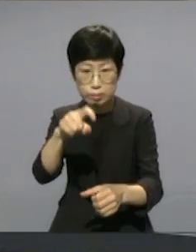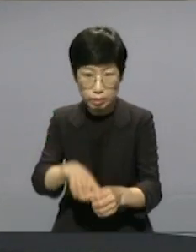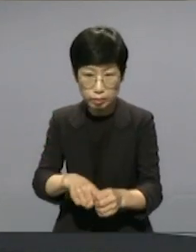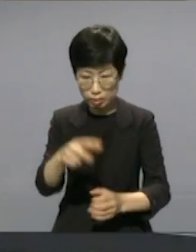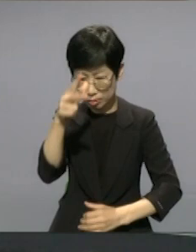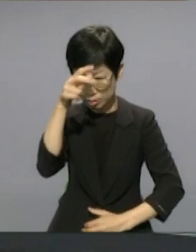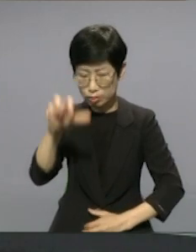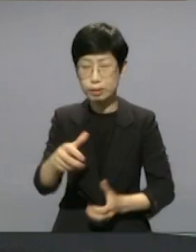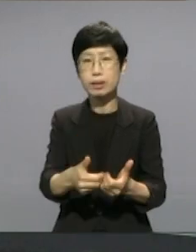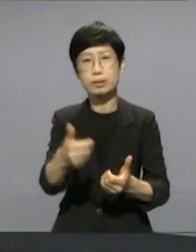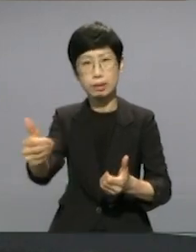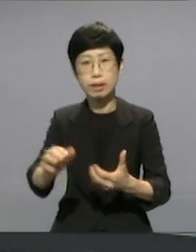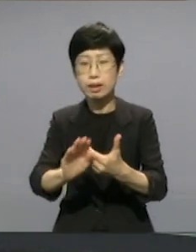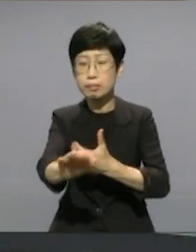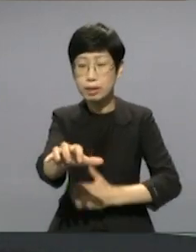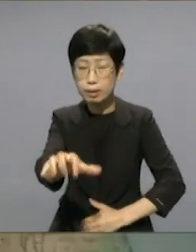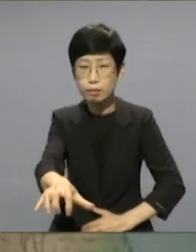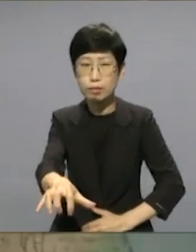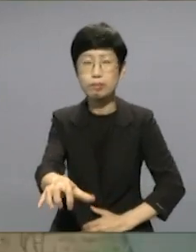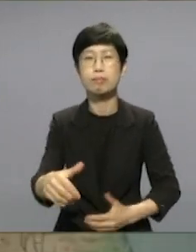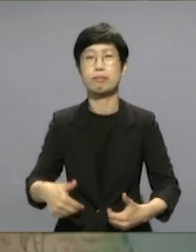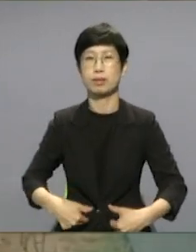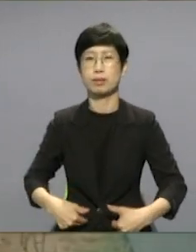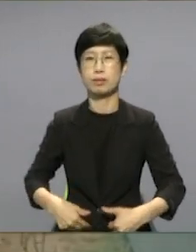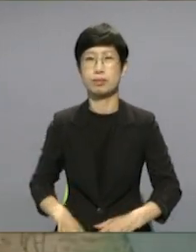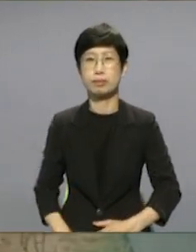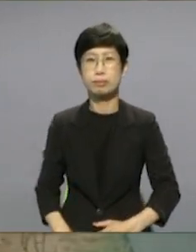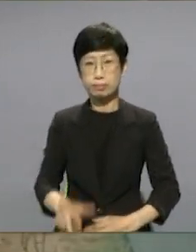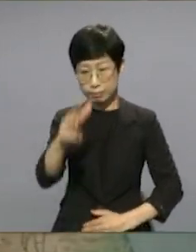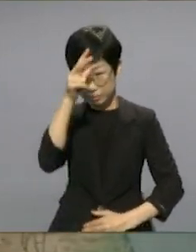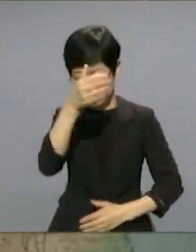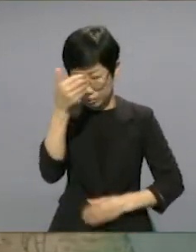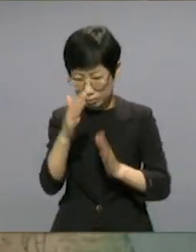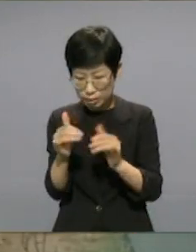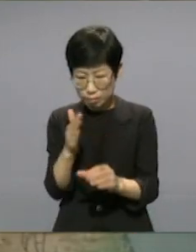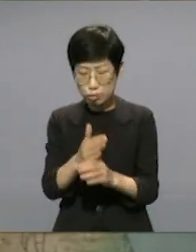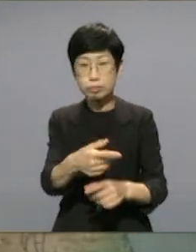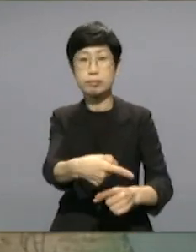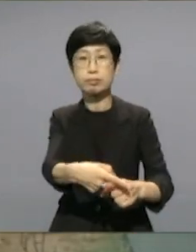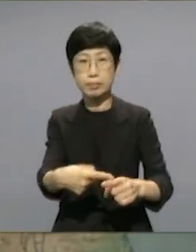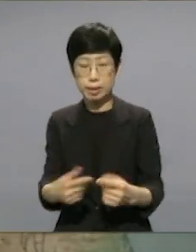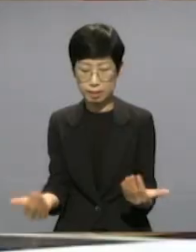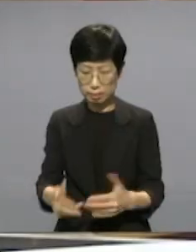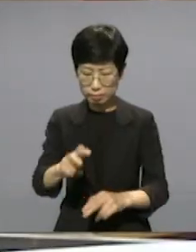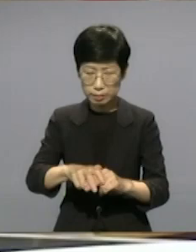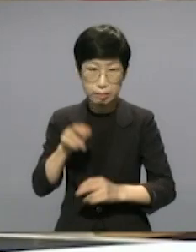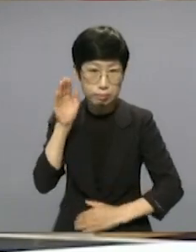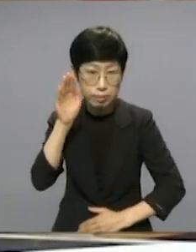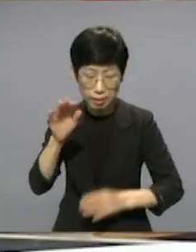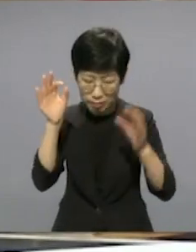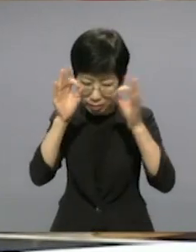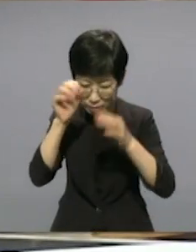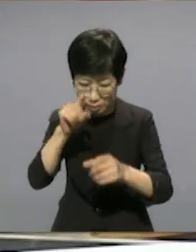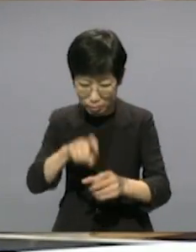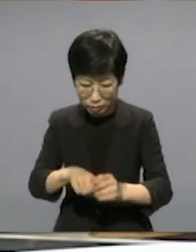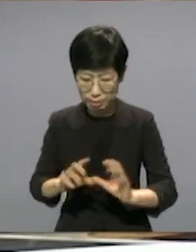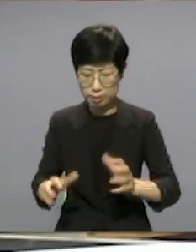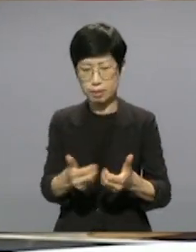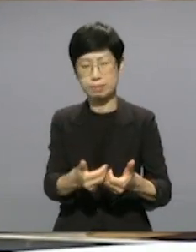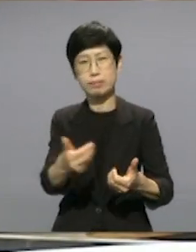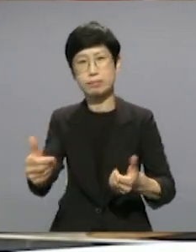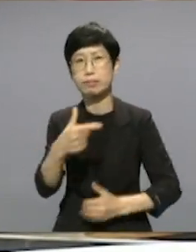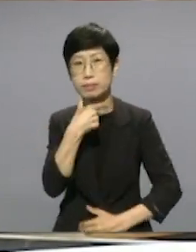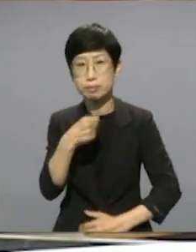for that. Yeah, it would be outside. 요르단 청년 가운데 절반은 일자리와 미래를 찾으러 나라를 떠나고